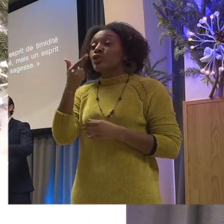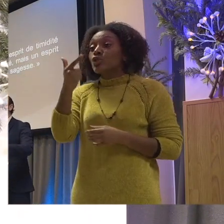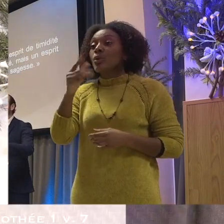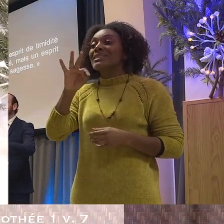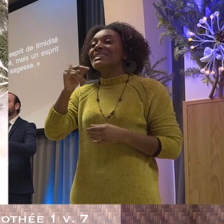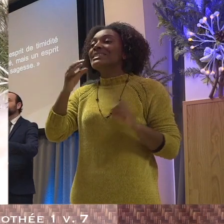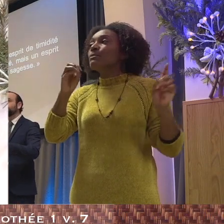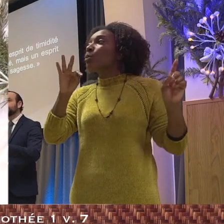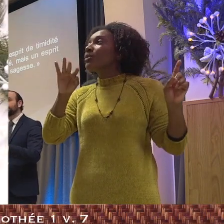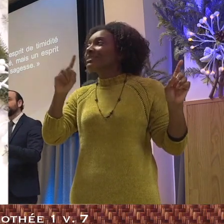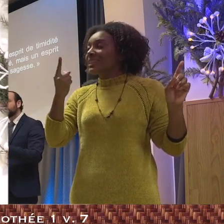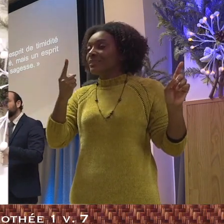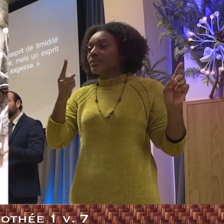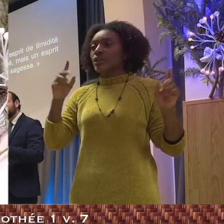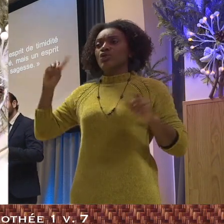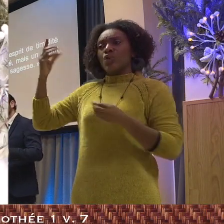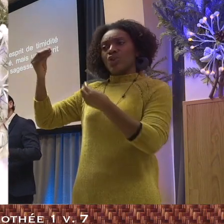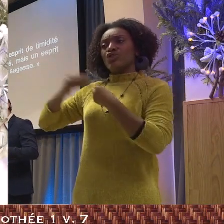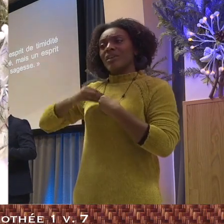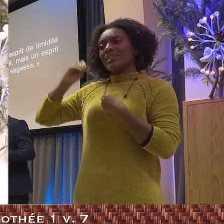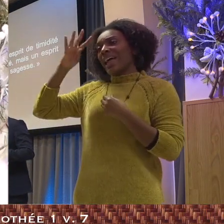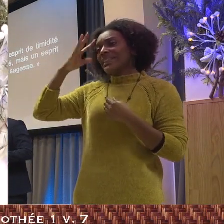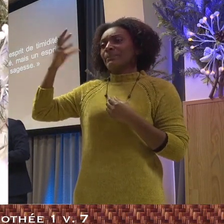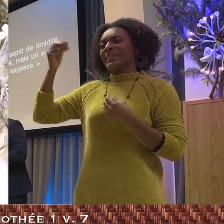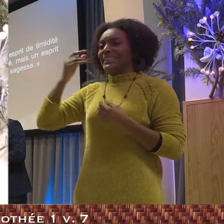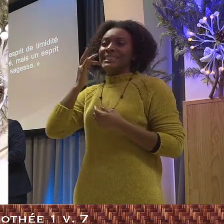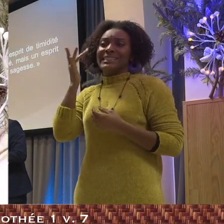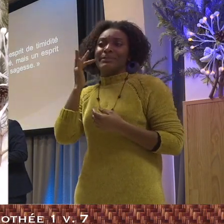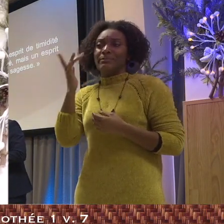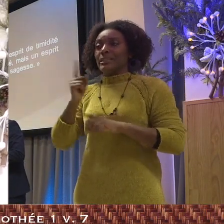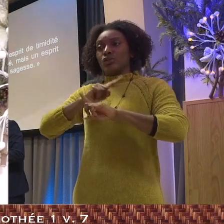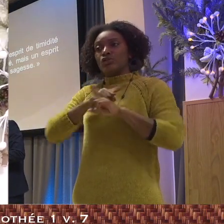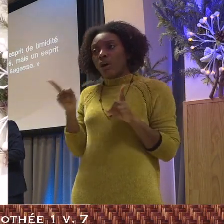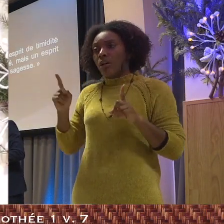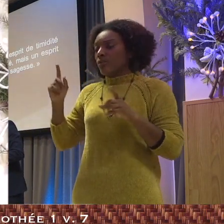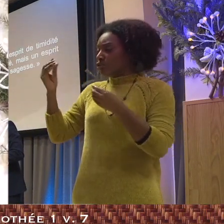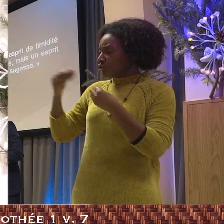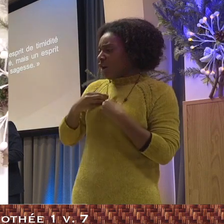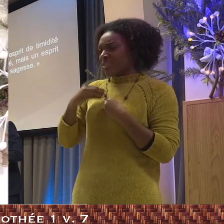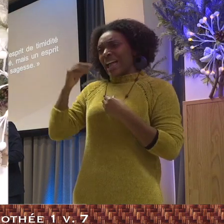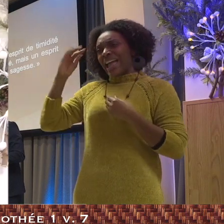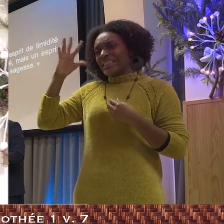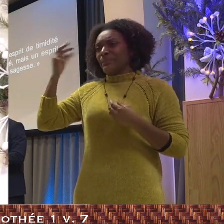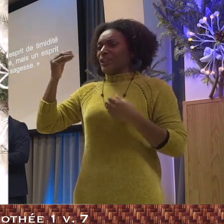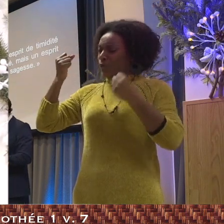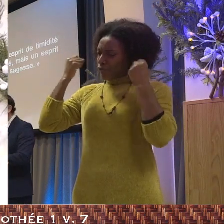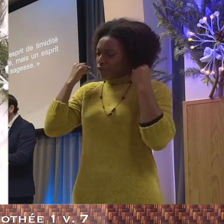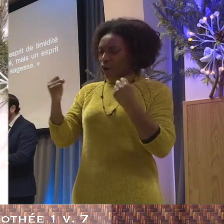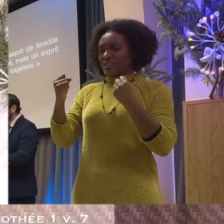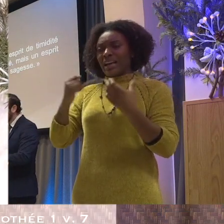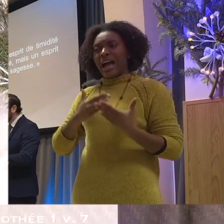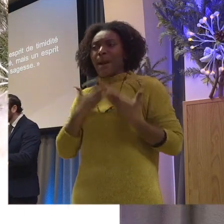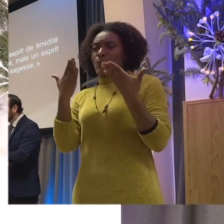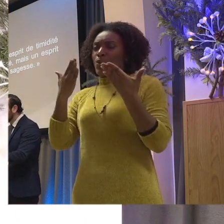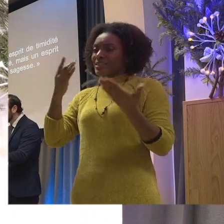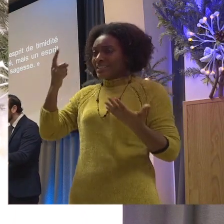esprit de timidité que Dieu nous a donné, mais un esprit de force, un esprit d'amour, un esprit de sagesse. Alléluia.